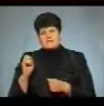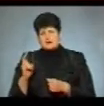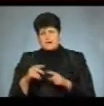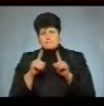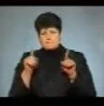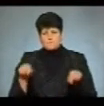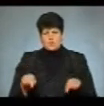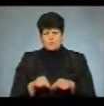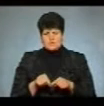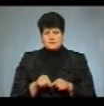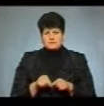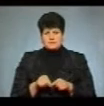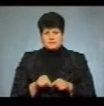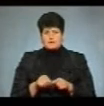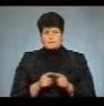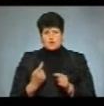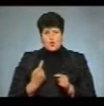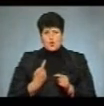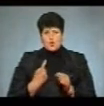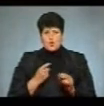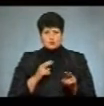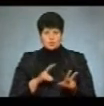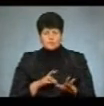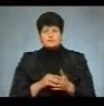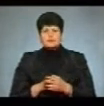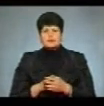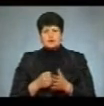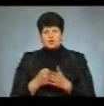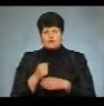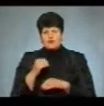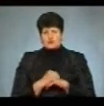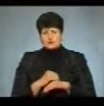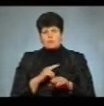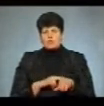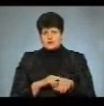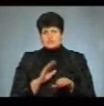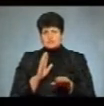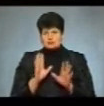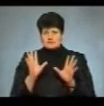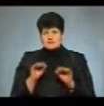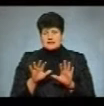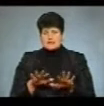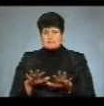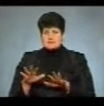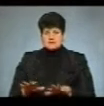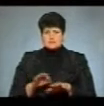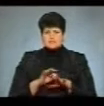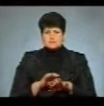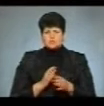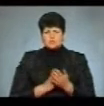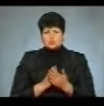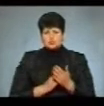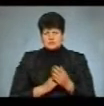бюлетні по ДВК під охороною, і до вечора поліція буде вже все на місцях несення служби.